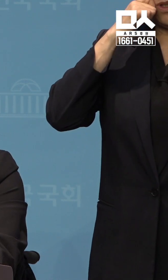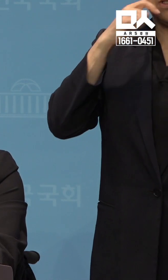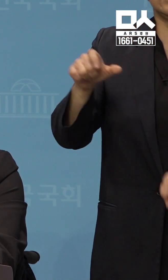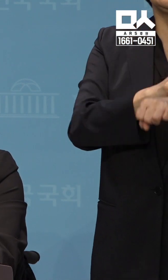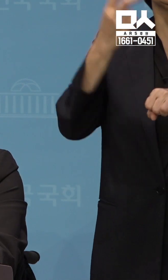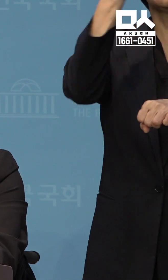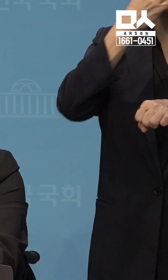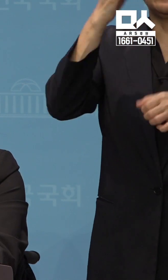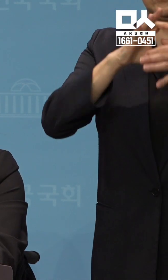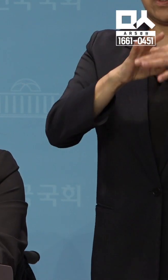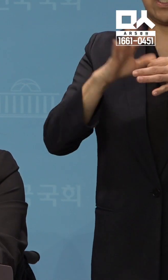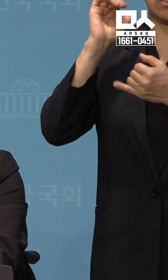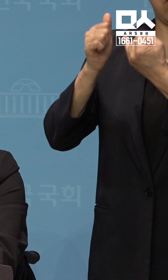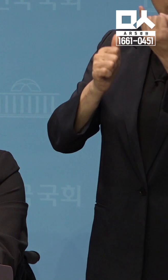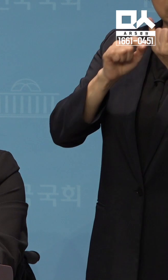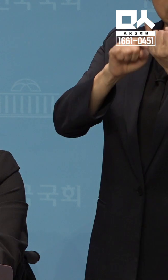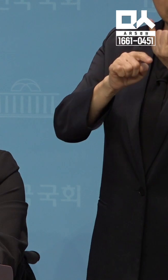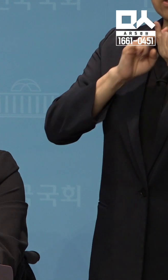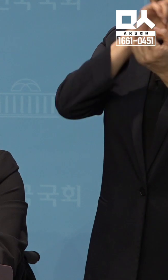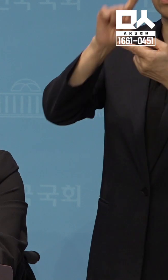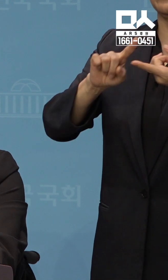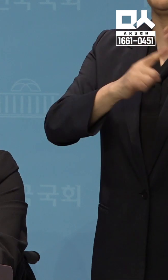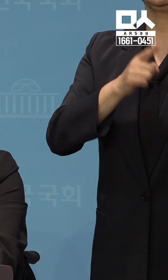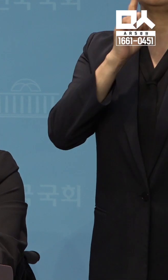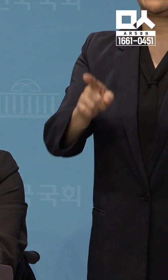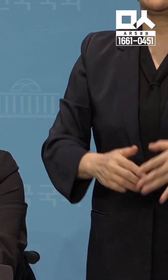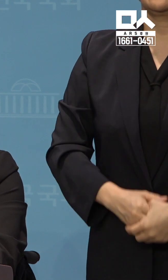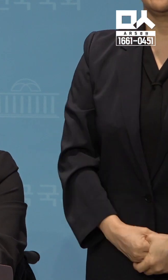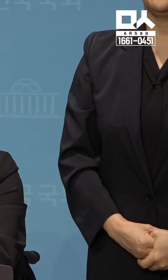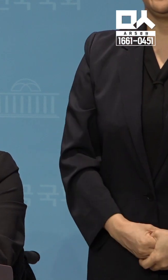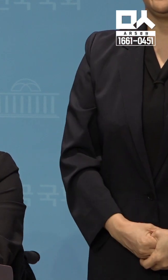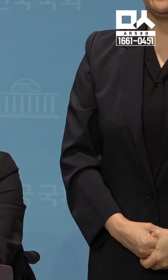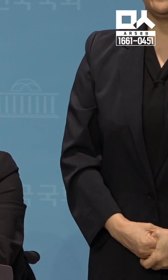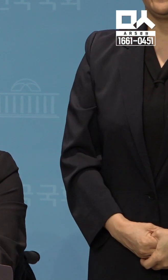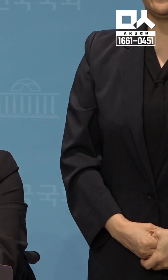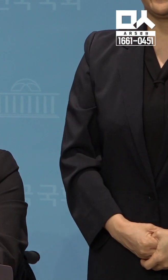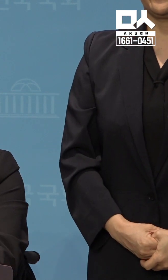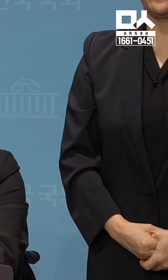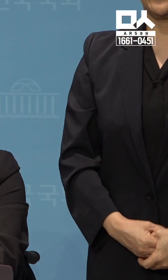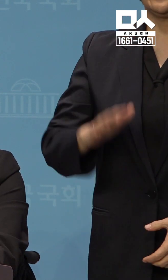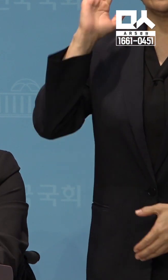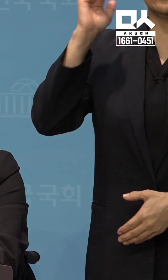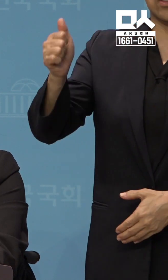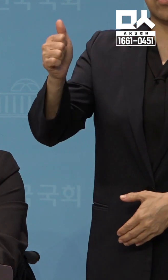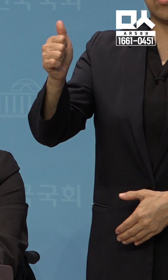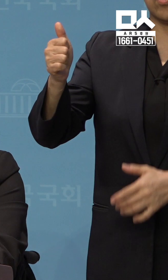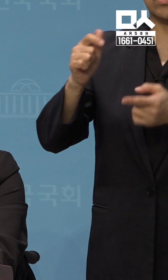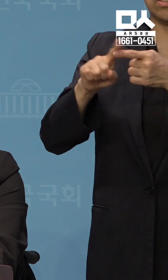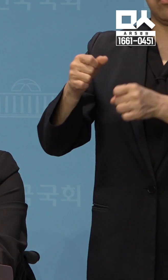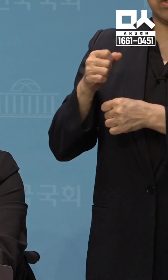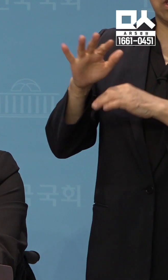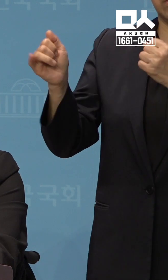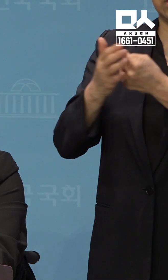특검을 통해 김건희 여사를 둘러싼 의욕을 밝혀 내라는 것입니다 대통의 호위 부사를